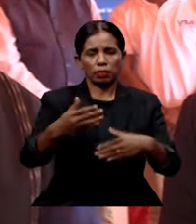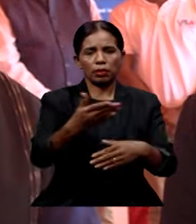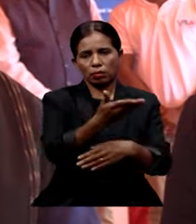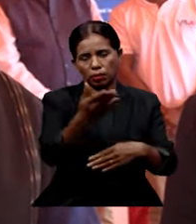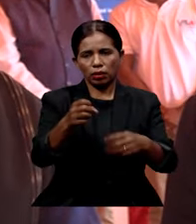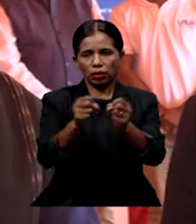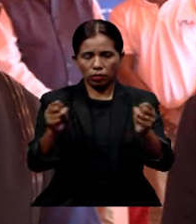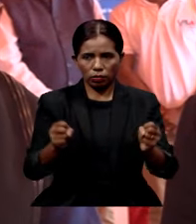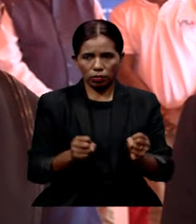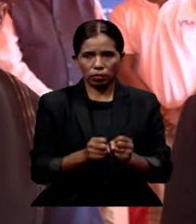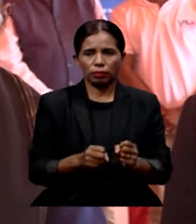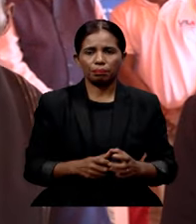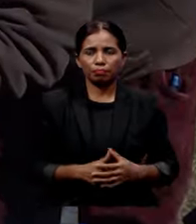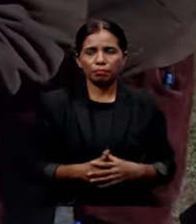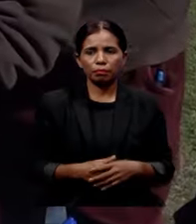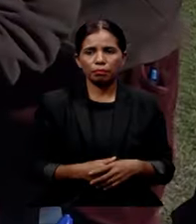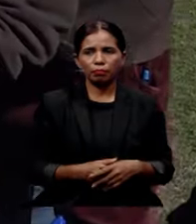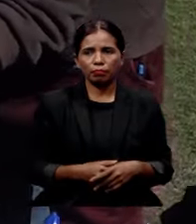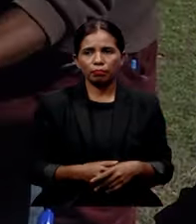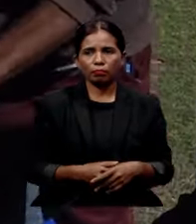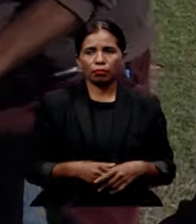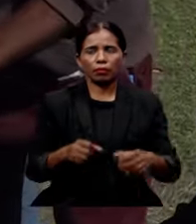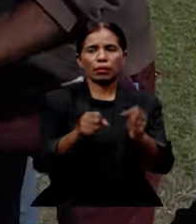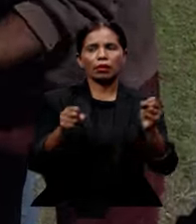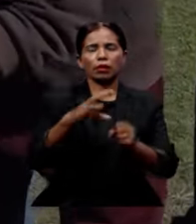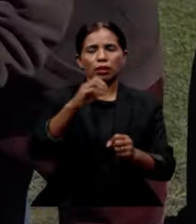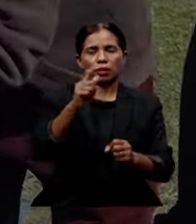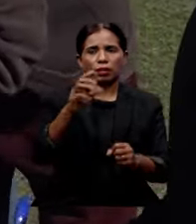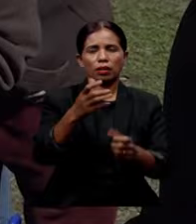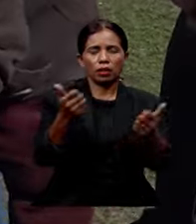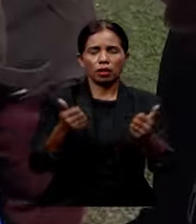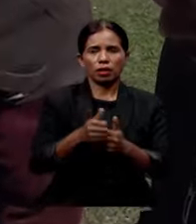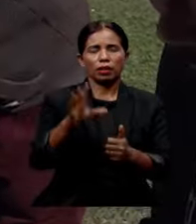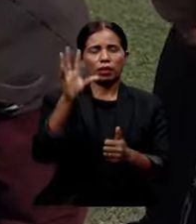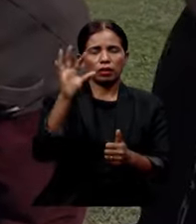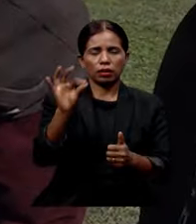ha populasaun. Suku Katrai Krai i aldeia sia o